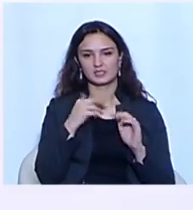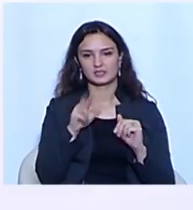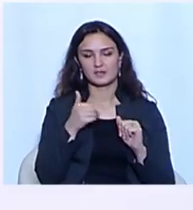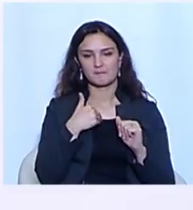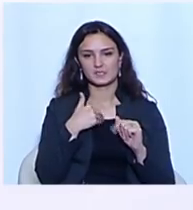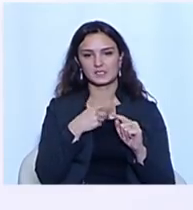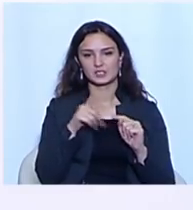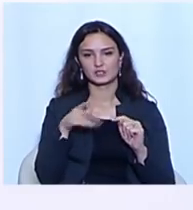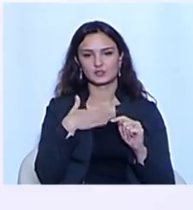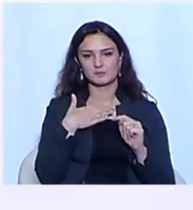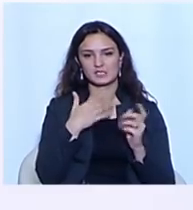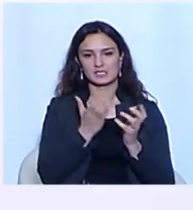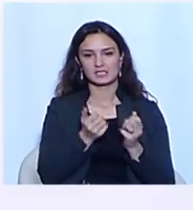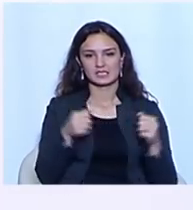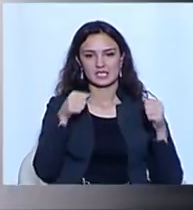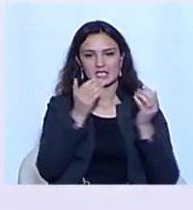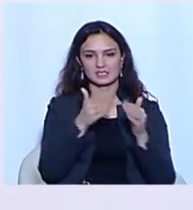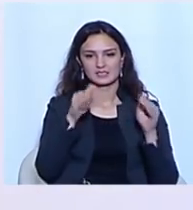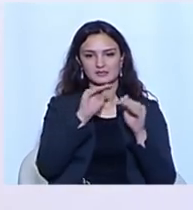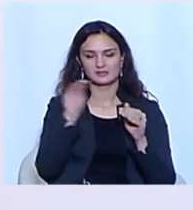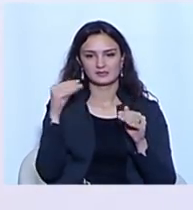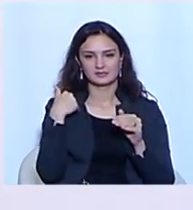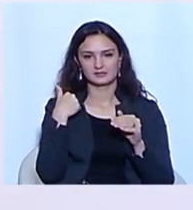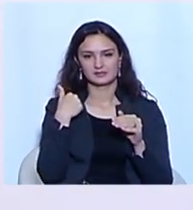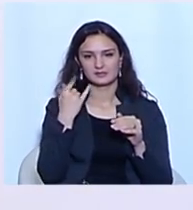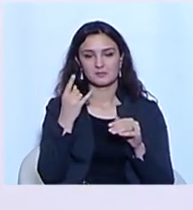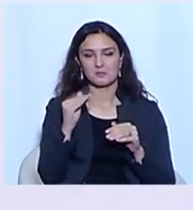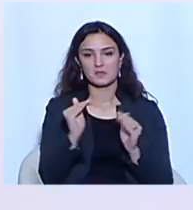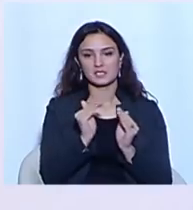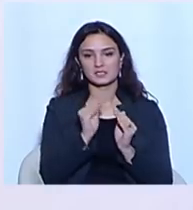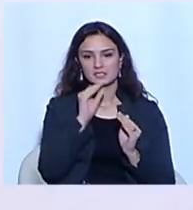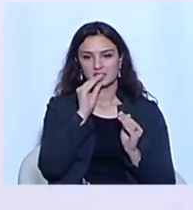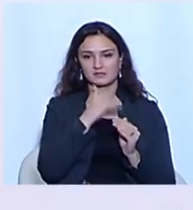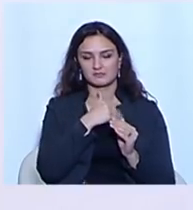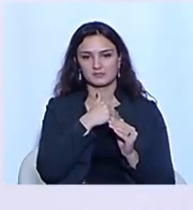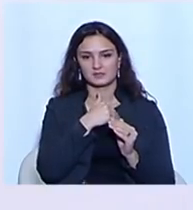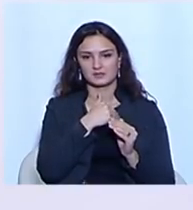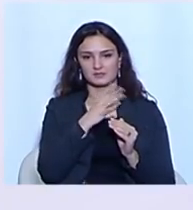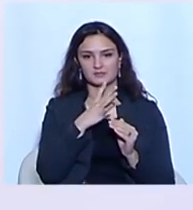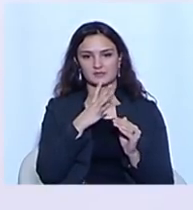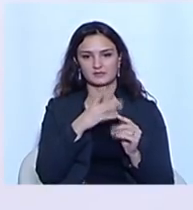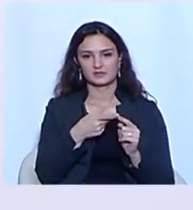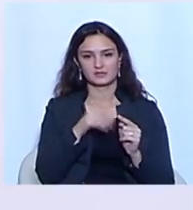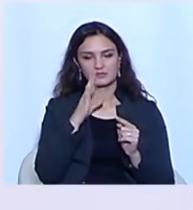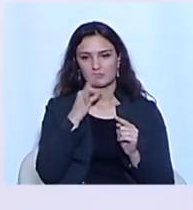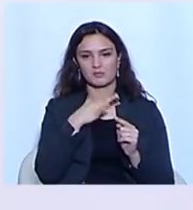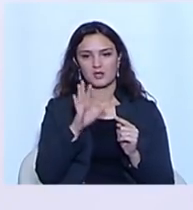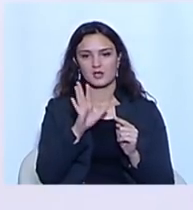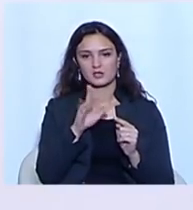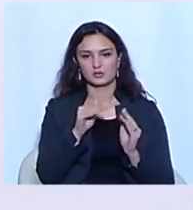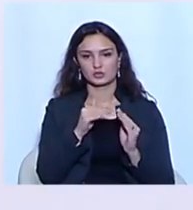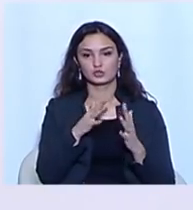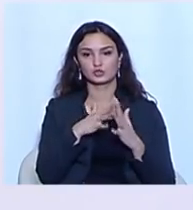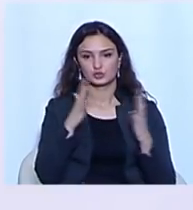მინდა რომ იქ ჩემი თასები იყოს გამოკრული. პატარა ლეკვი რომ მყავდეს სახლში, მაგრამ დედა მეუნება არაო. როცა დიდი